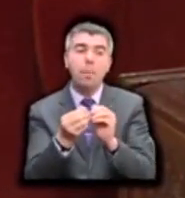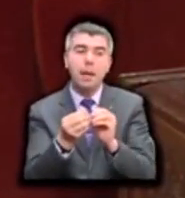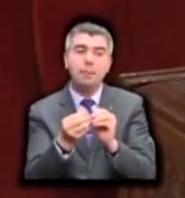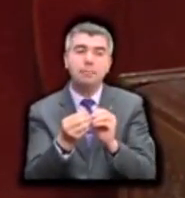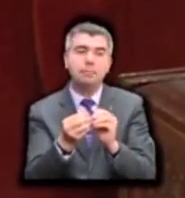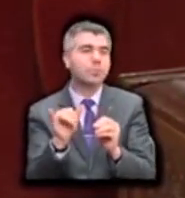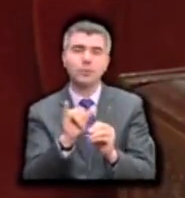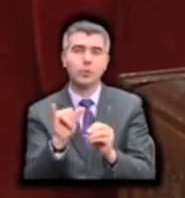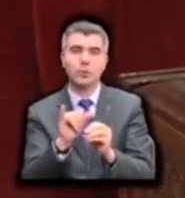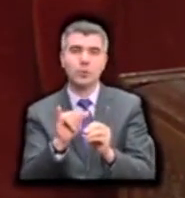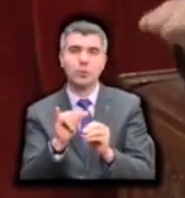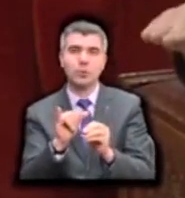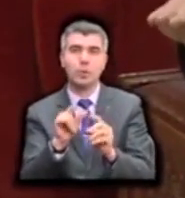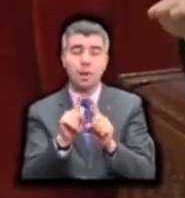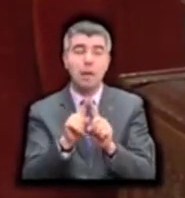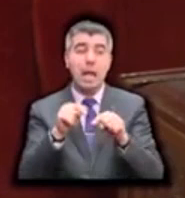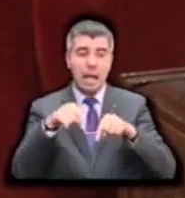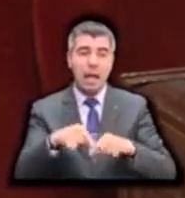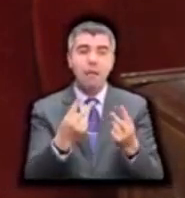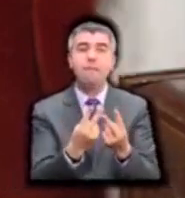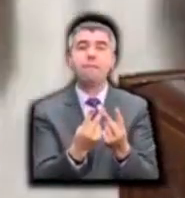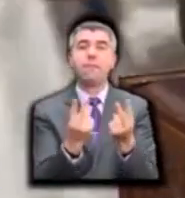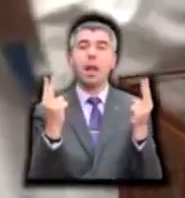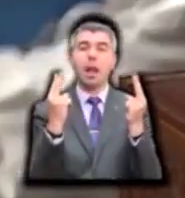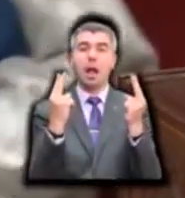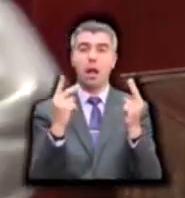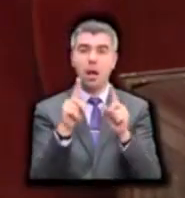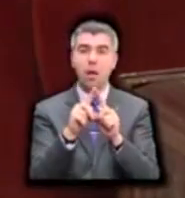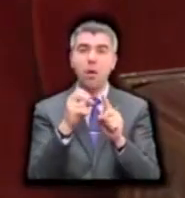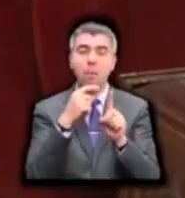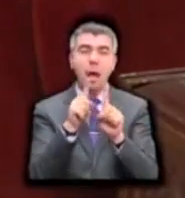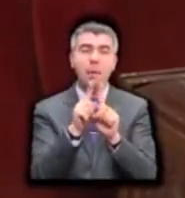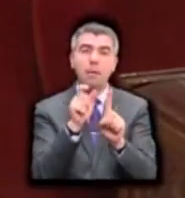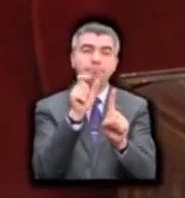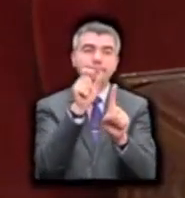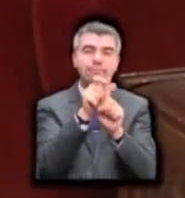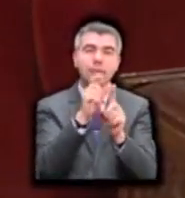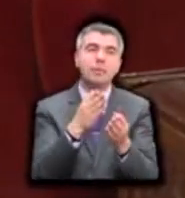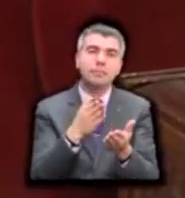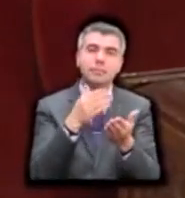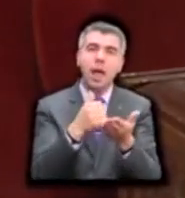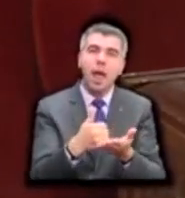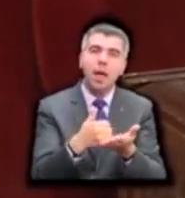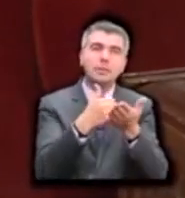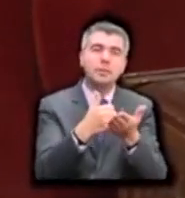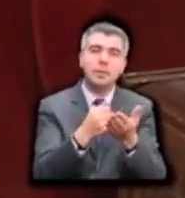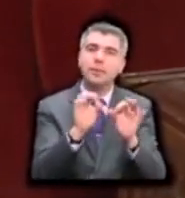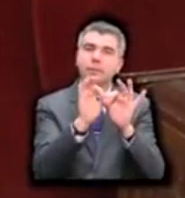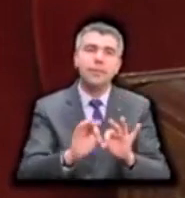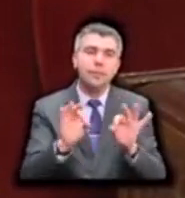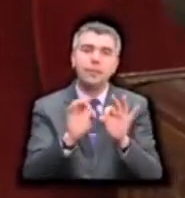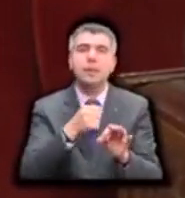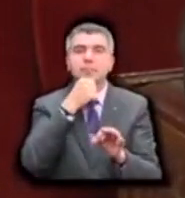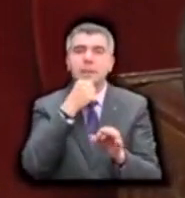الإنسان، راه كاين اللي عنده فيلا في الغيد شوسي وكيشد به وكيحطو في الباب ديال مؤسسة الرعاية الاجتماعية والله يطلعوا